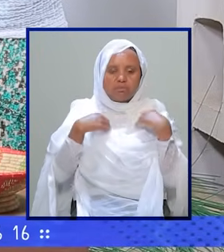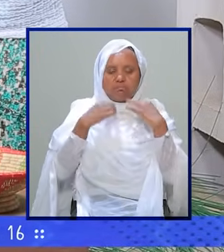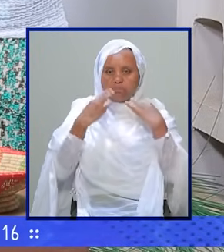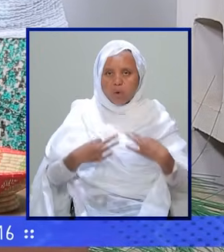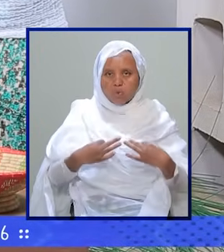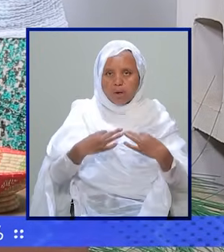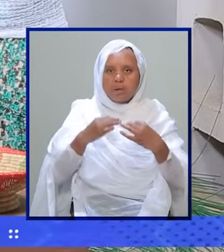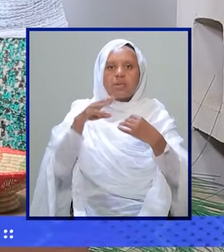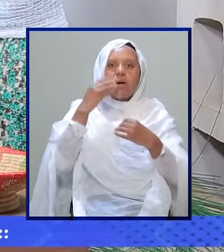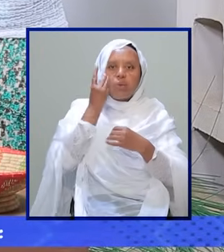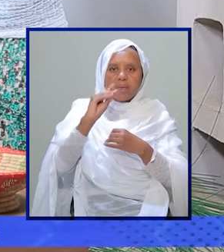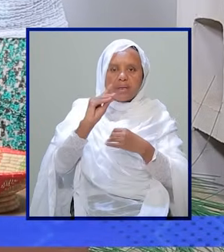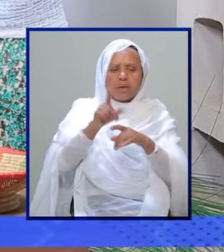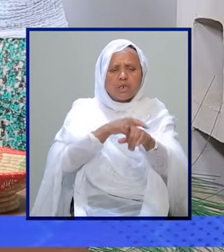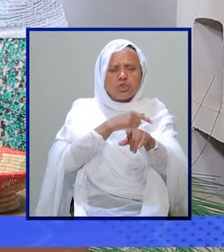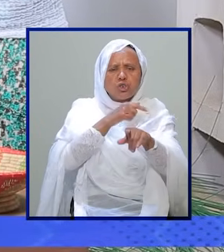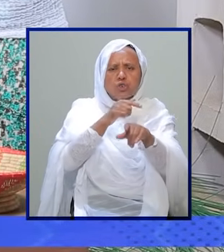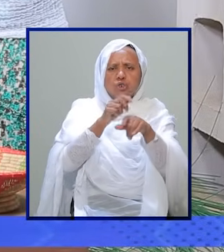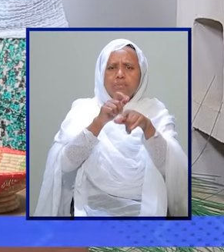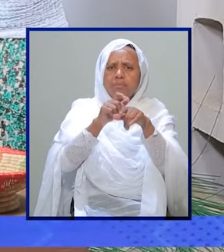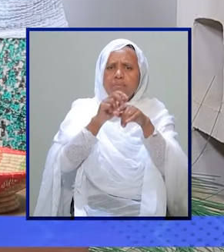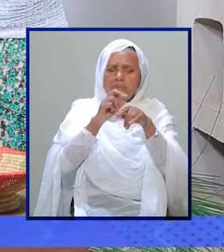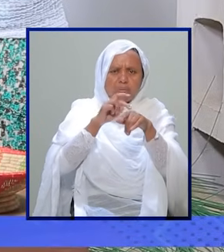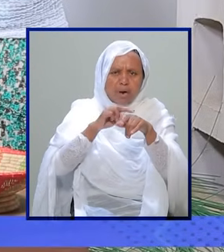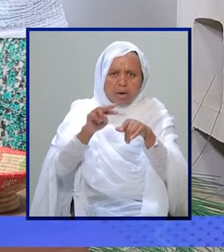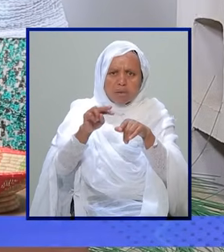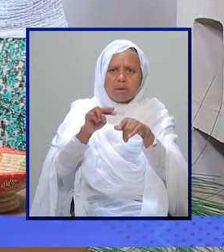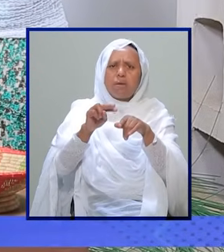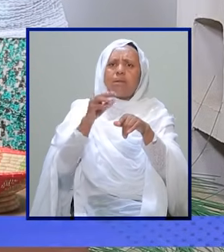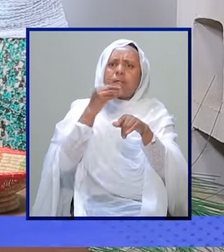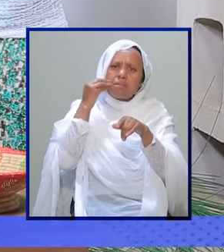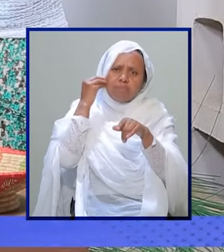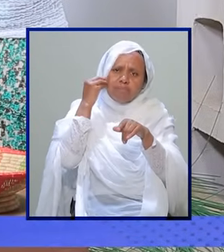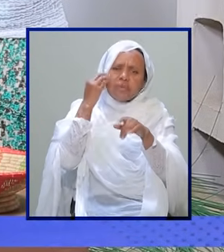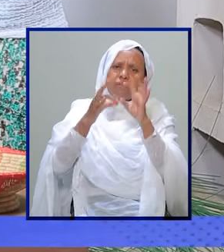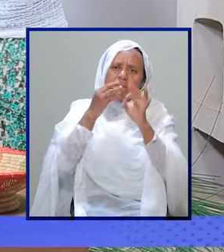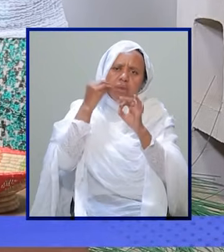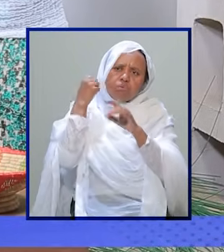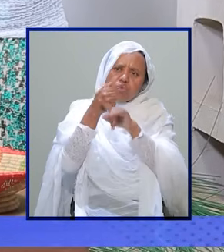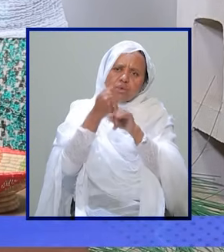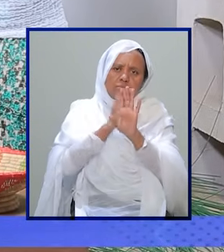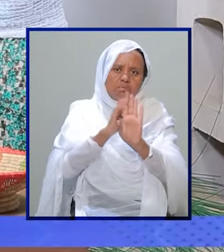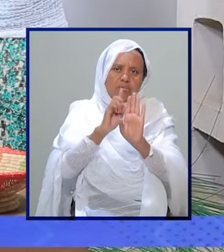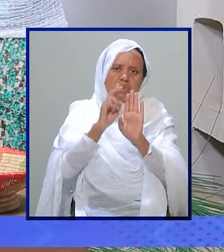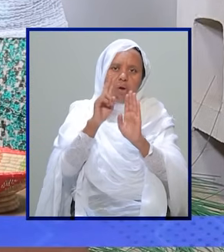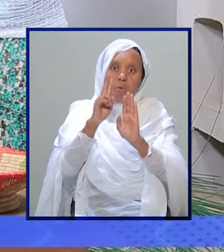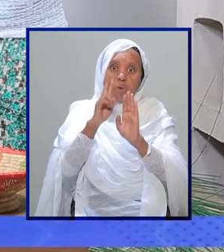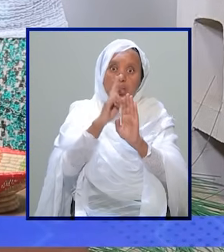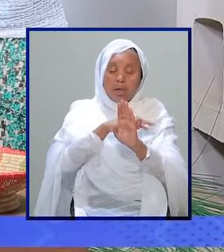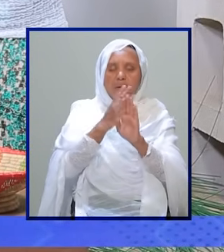ነው ከዛ ወደ ቤት እንሄዳለን ረጅም መንገድ ከባድ ስራ መስራት ፍርድ ቤት ቀርቦ መሟገት በዚህ ለት አይፈቀድም ከሁለት ቀን